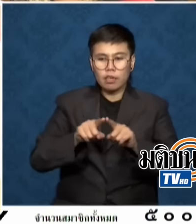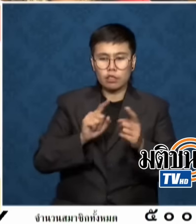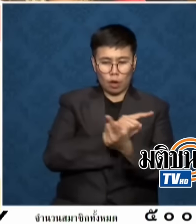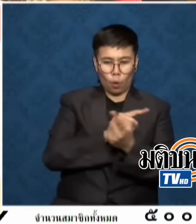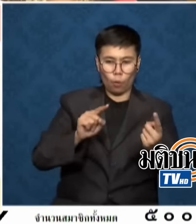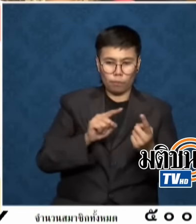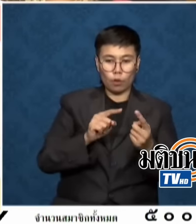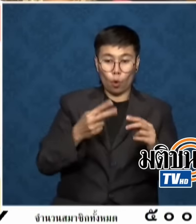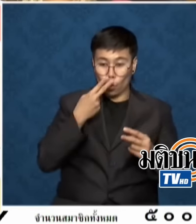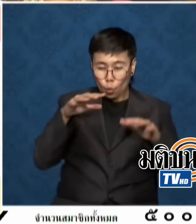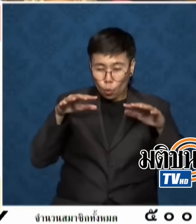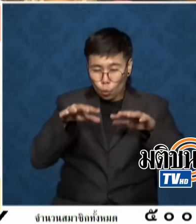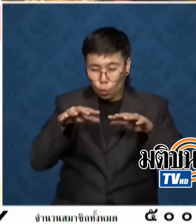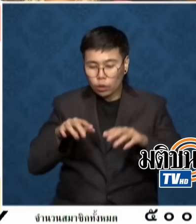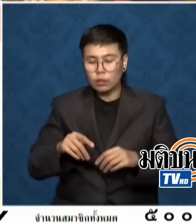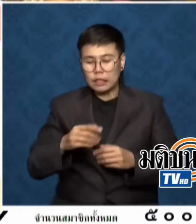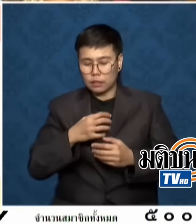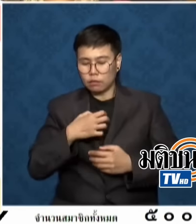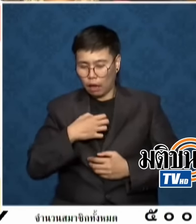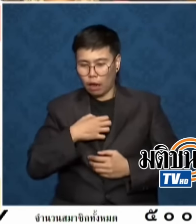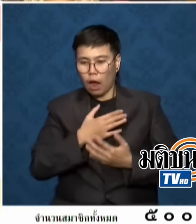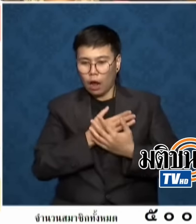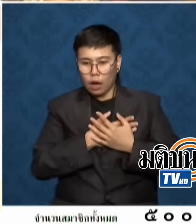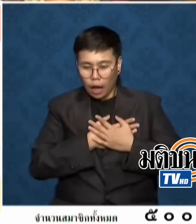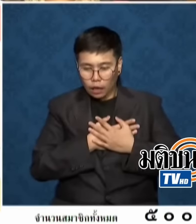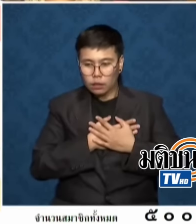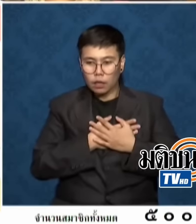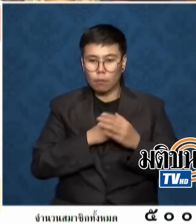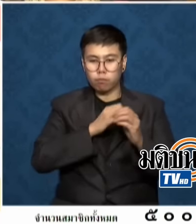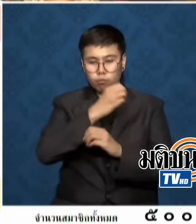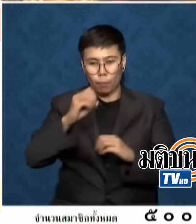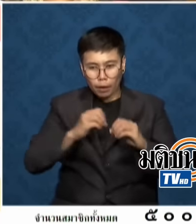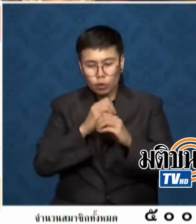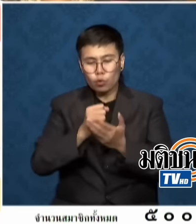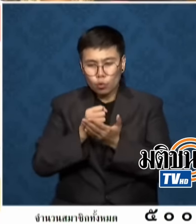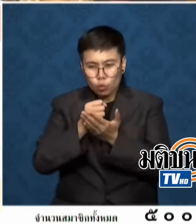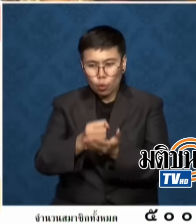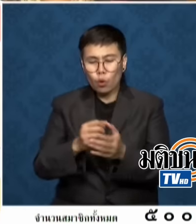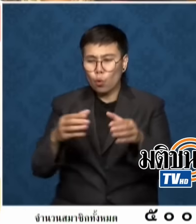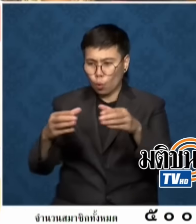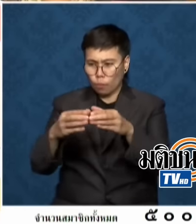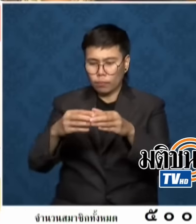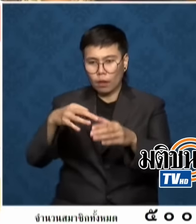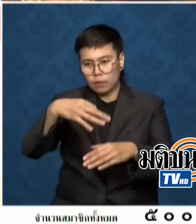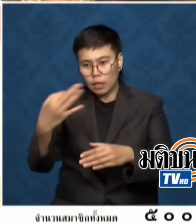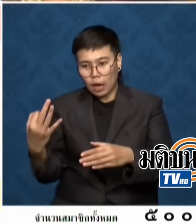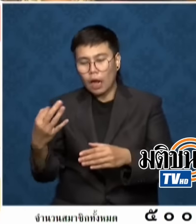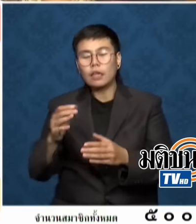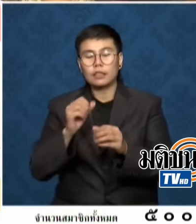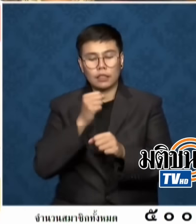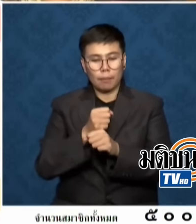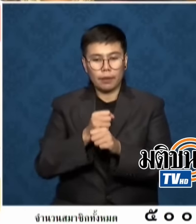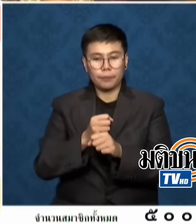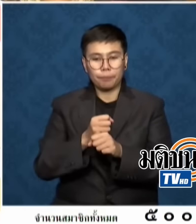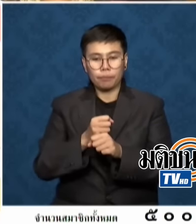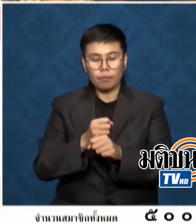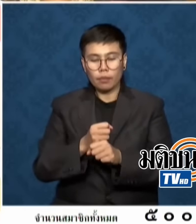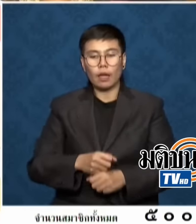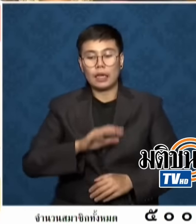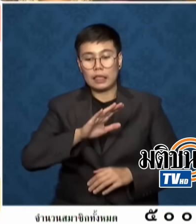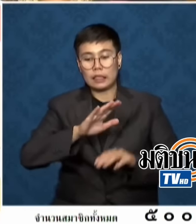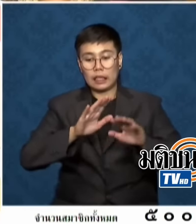จะให้ความรักความปลอดภัยกับพวกเขาได้มันจะทำให้เด็กที่เติบโตอย่างมีความสุ